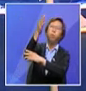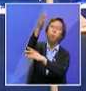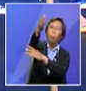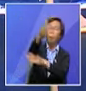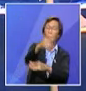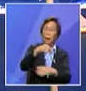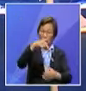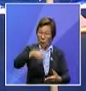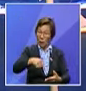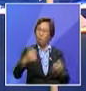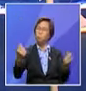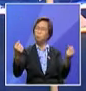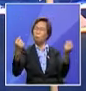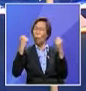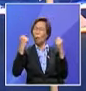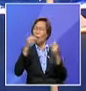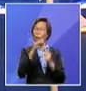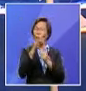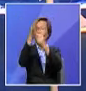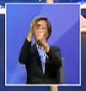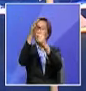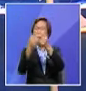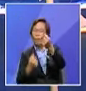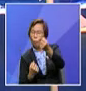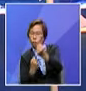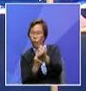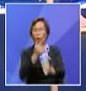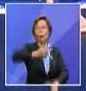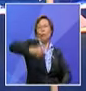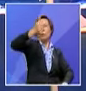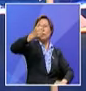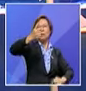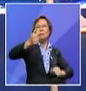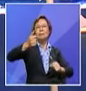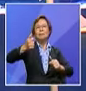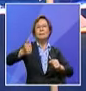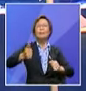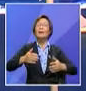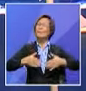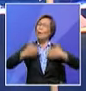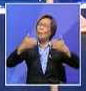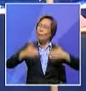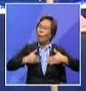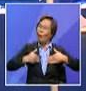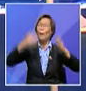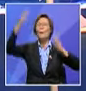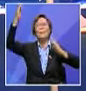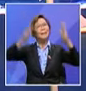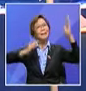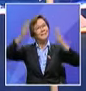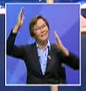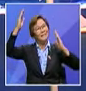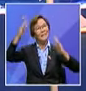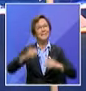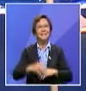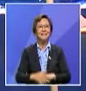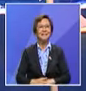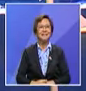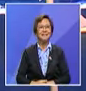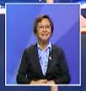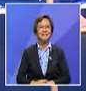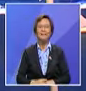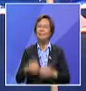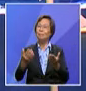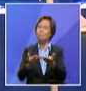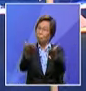yang menjadi kekuatan, keunikan dan tonggak utama kesejahteraan negara Malaysia. Hadirin